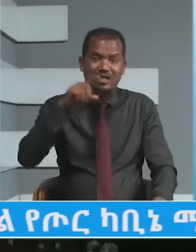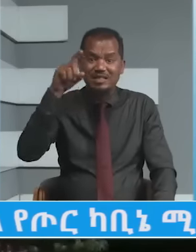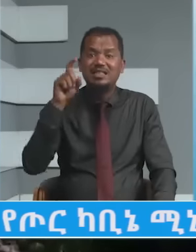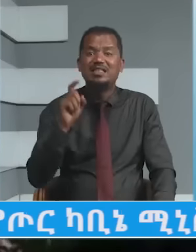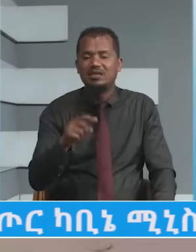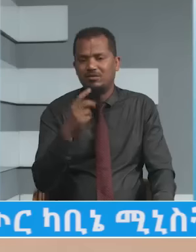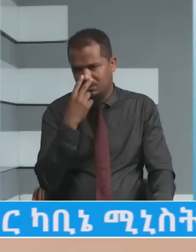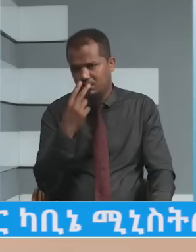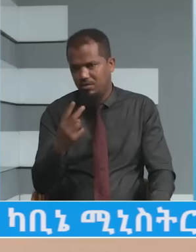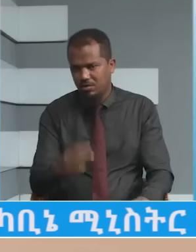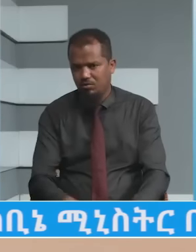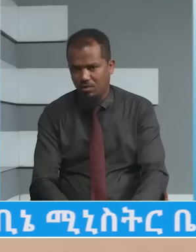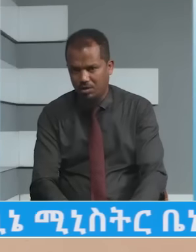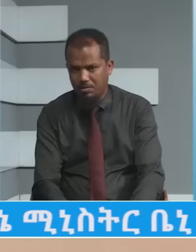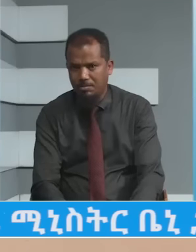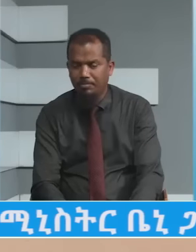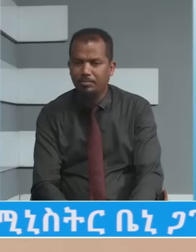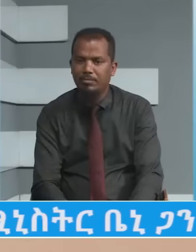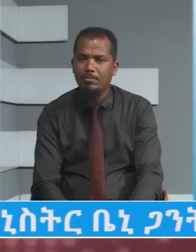መፈለግ እንዳለበት ተመልክቷል።